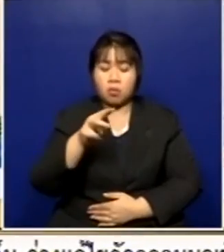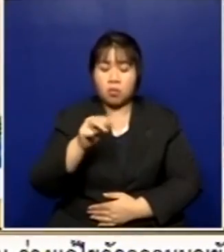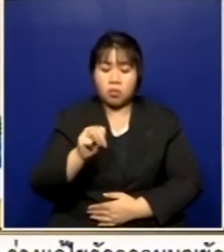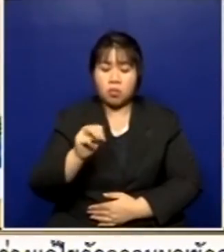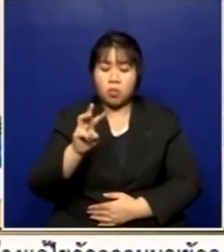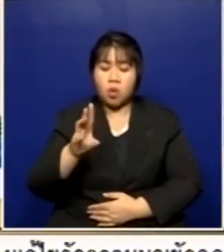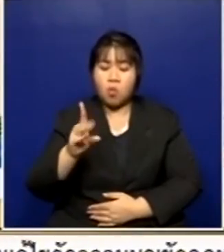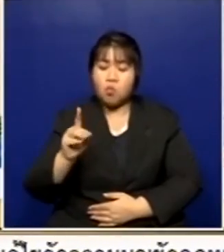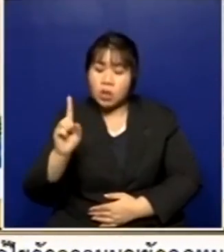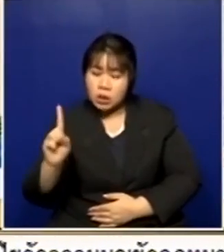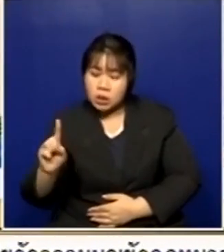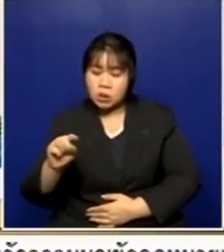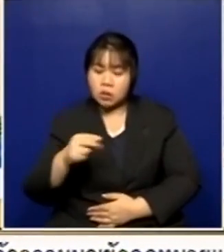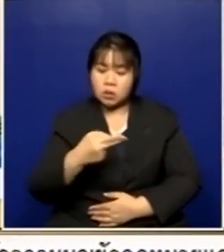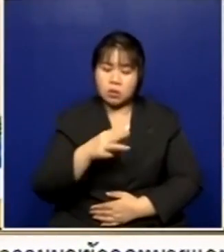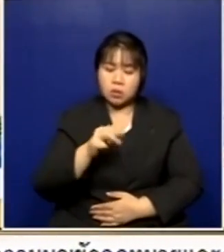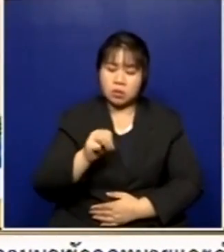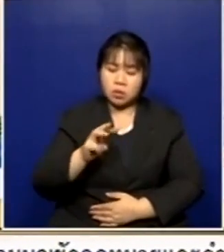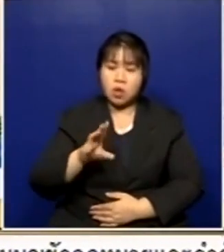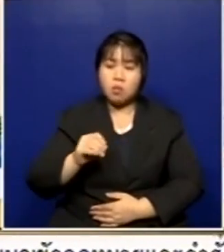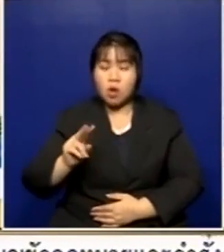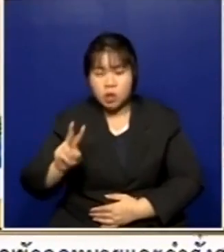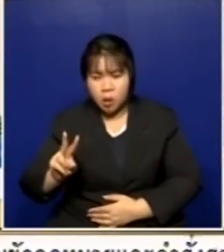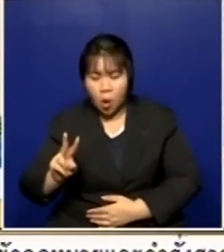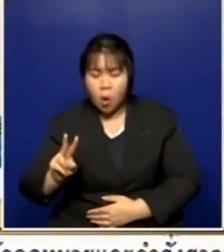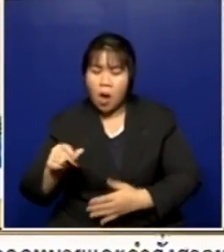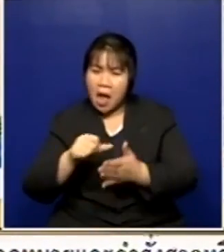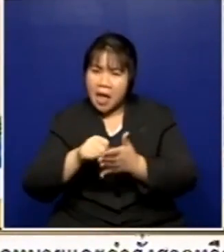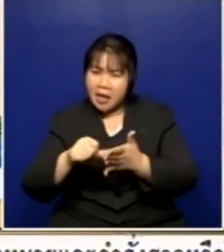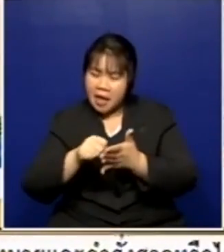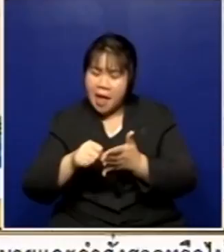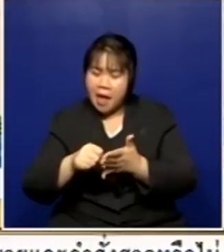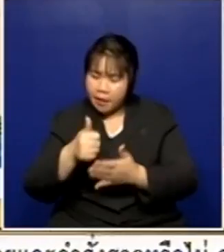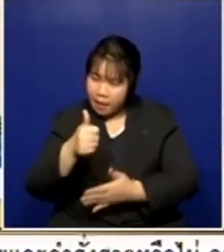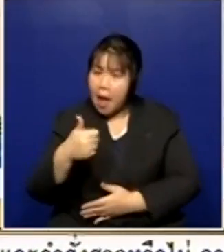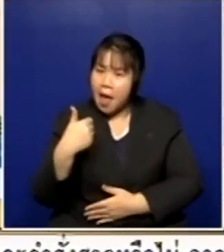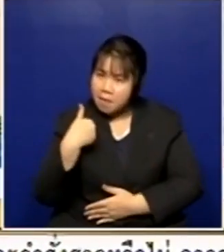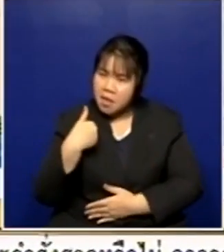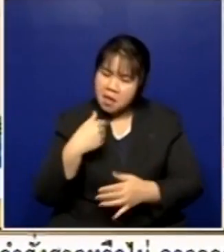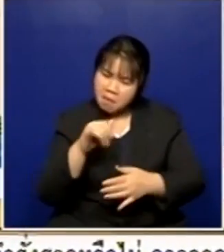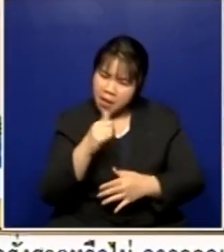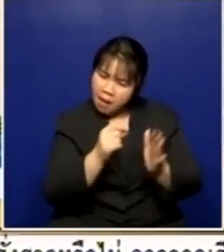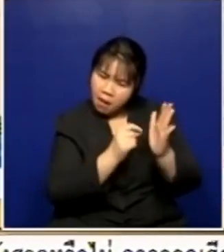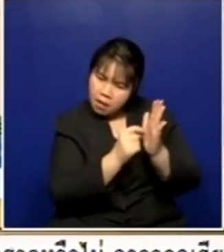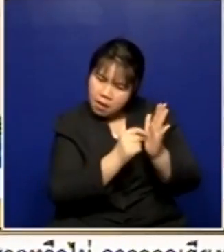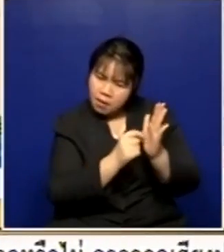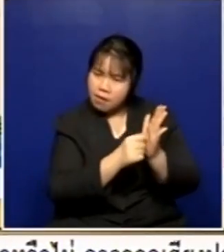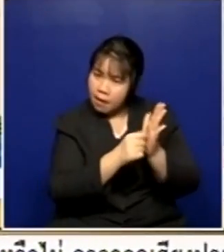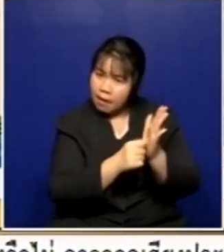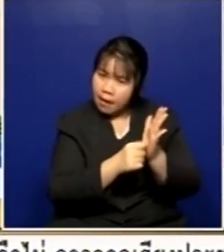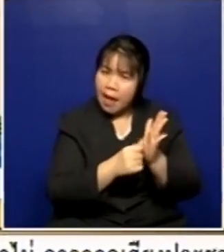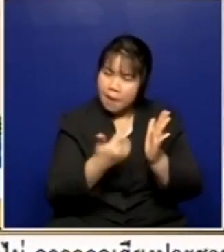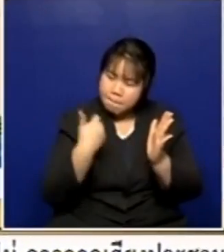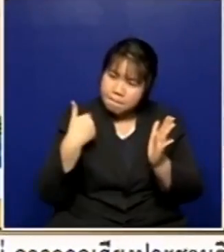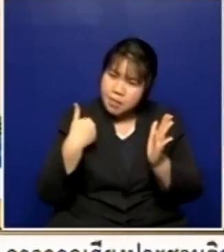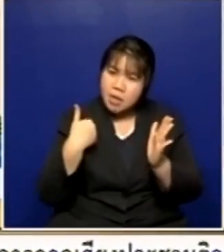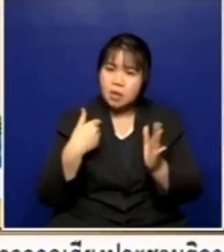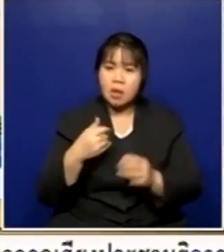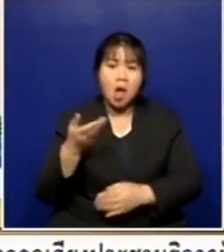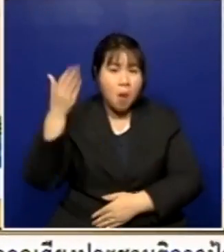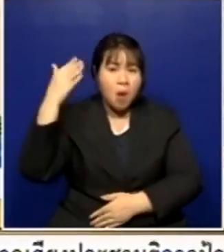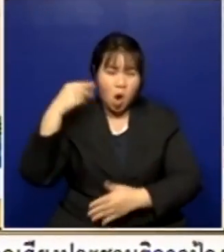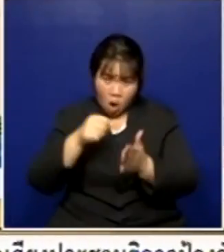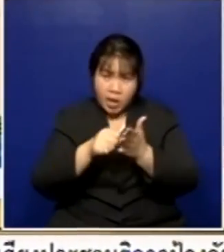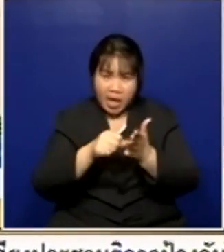แก้ไม่ได้เลยอาจจะแก้ได้ในบางจุดอาจจะจำเป็นนมแกที่บ้านมาบ่เคย